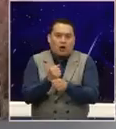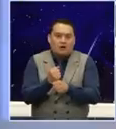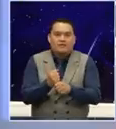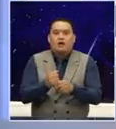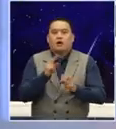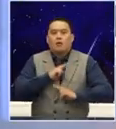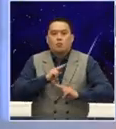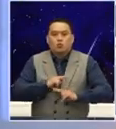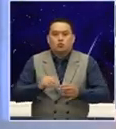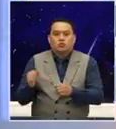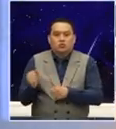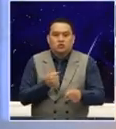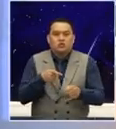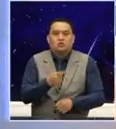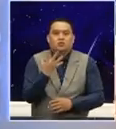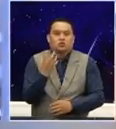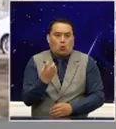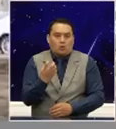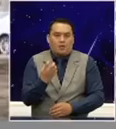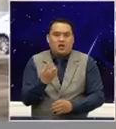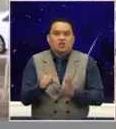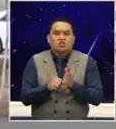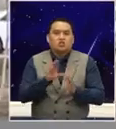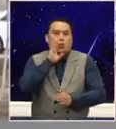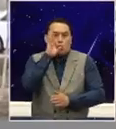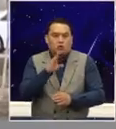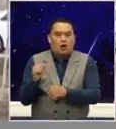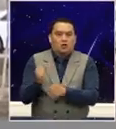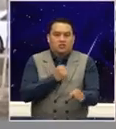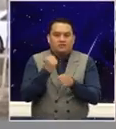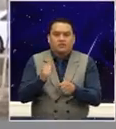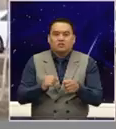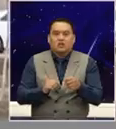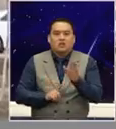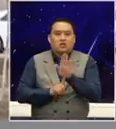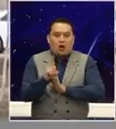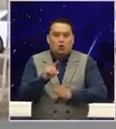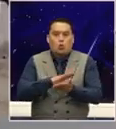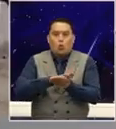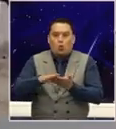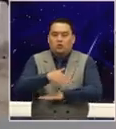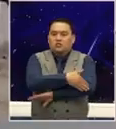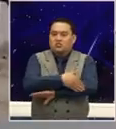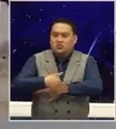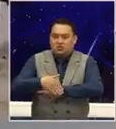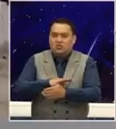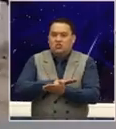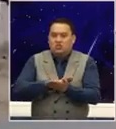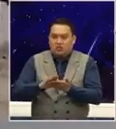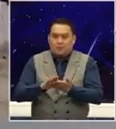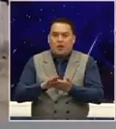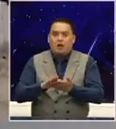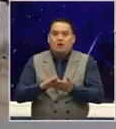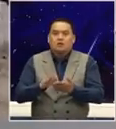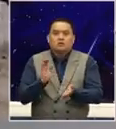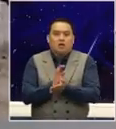дни в столицу убирают 1500 человек. С 6 утра они выходят на смену. И, как видно, улицы стали намного чище. Впрочем, и